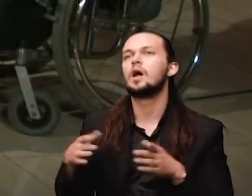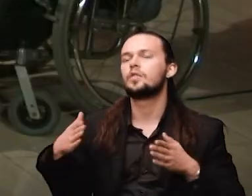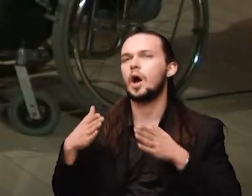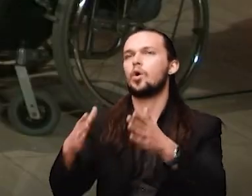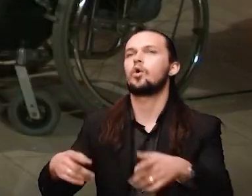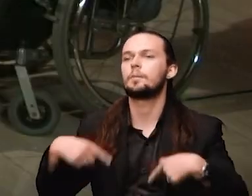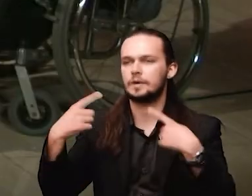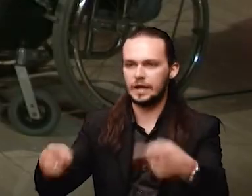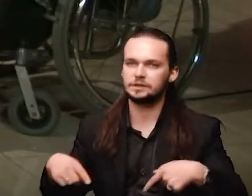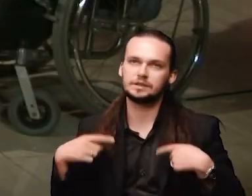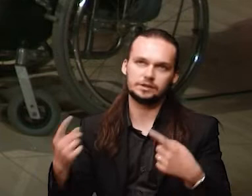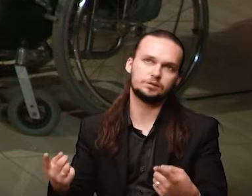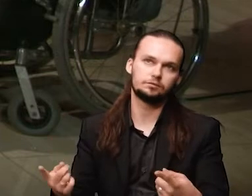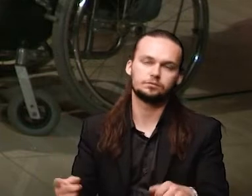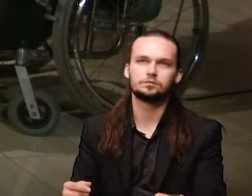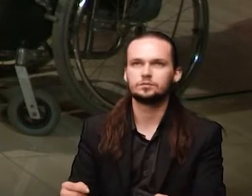не хотел.